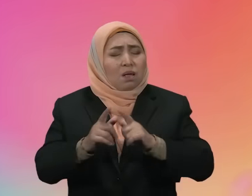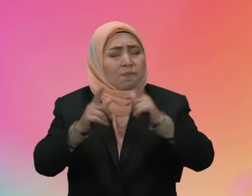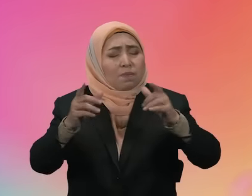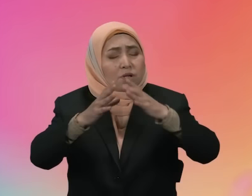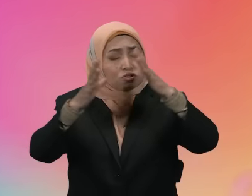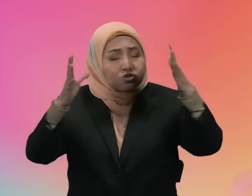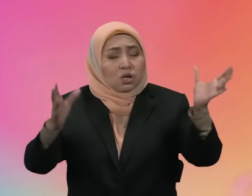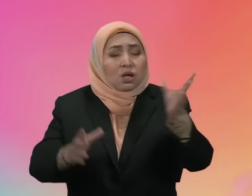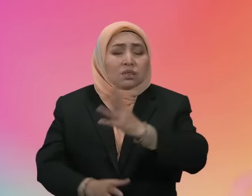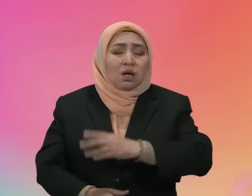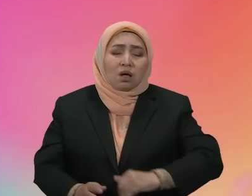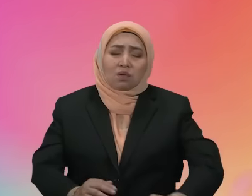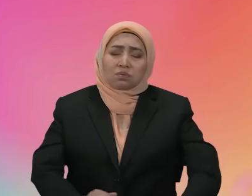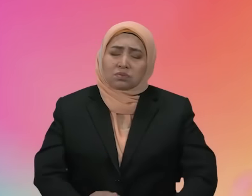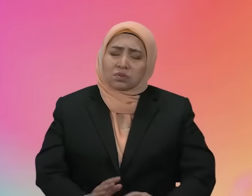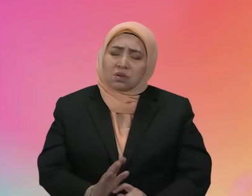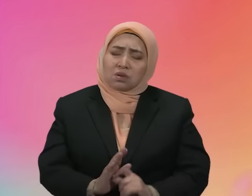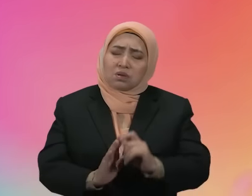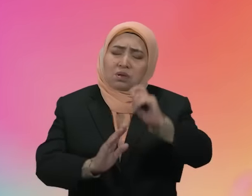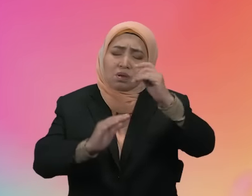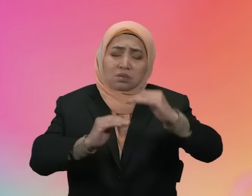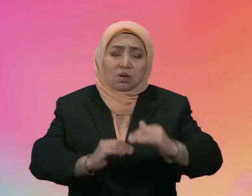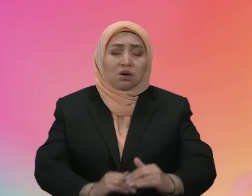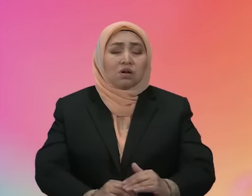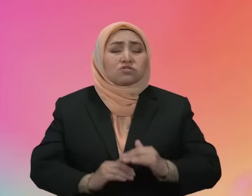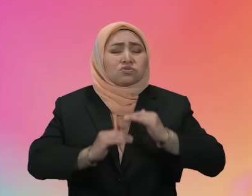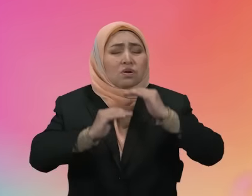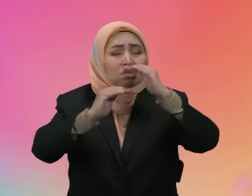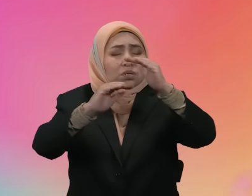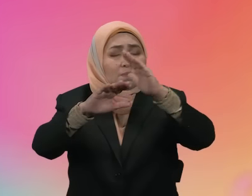وأنفسهم أعظم درجة